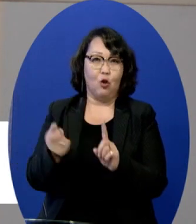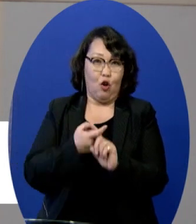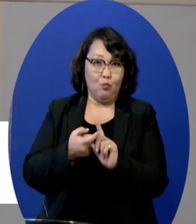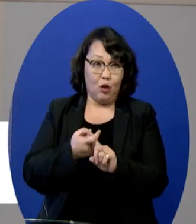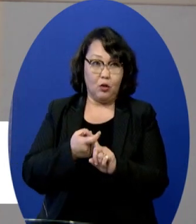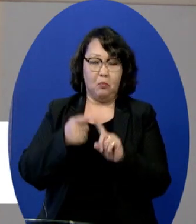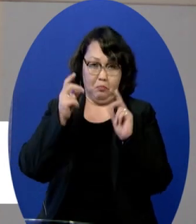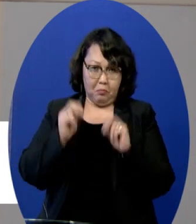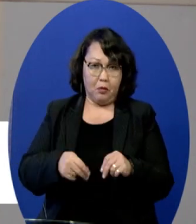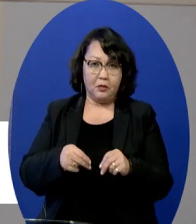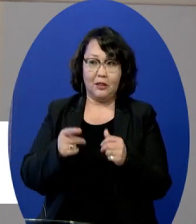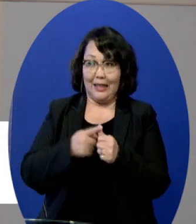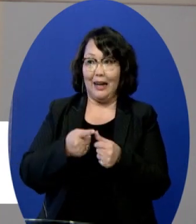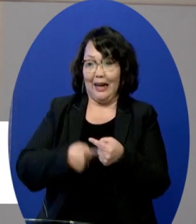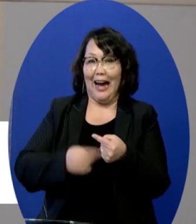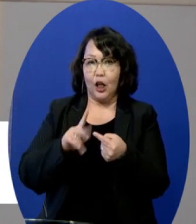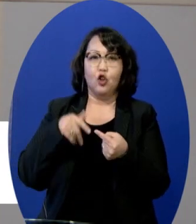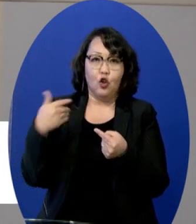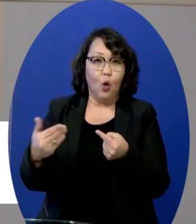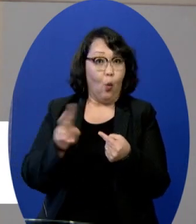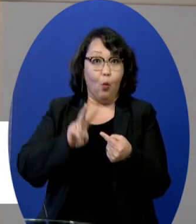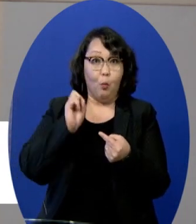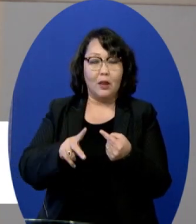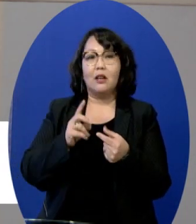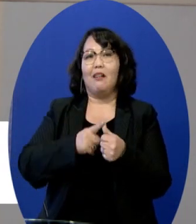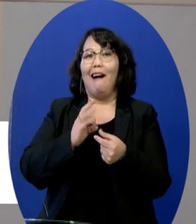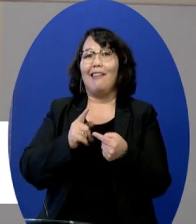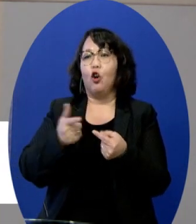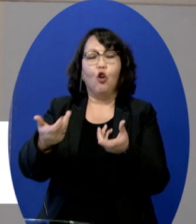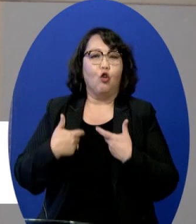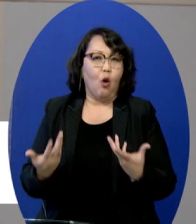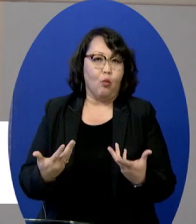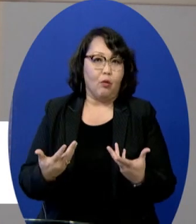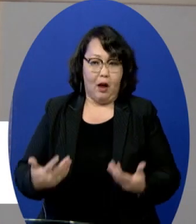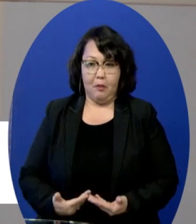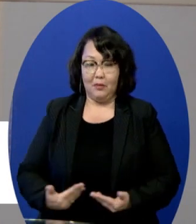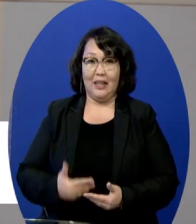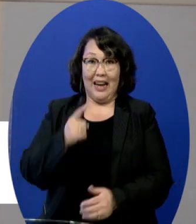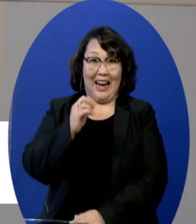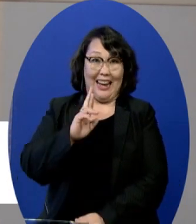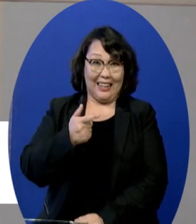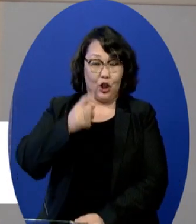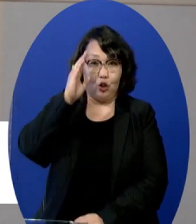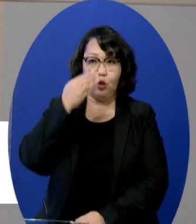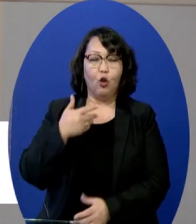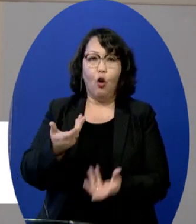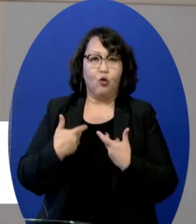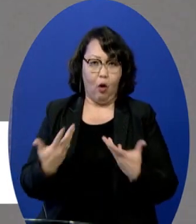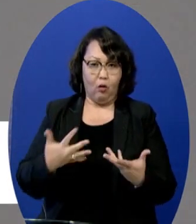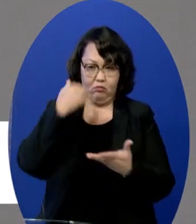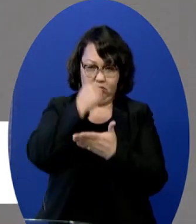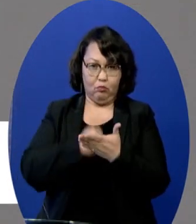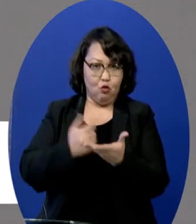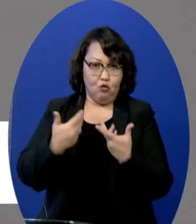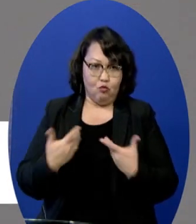бол хаяг өгөхгүй. Тэгээ одоо энэ олон жил болсон энэ хороонд тэгэхээр надад хаяг өгөхгүй байхгүй. Хаяг номер чи өгөхгүй. Хог мого өөрснөө гаргаж ийж ачвал.